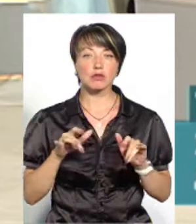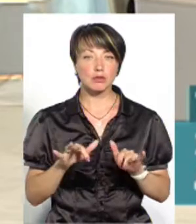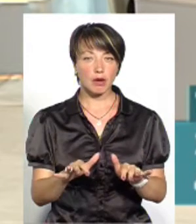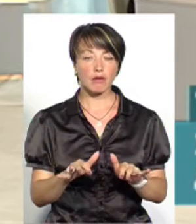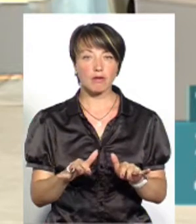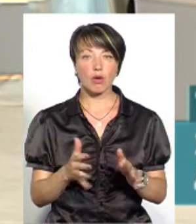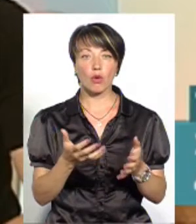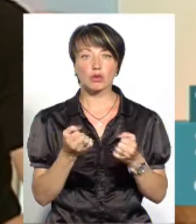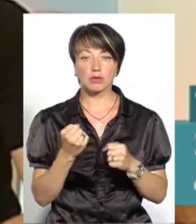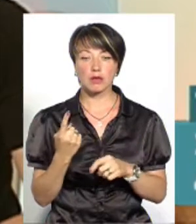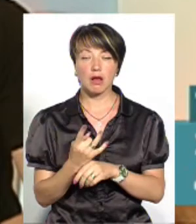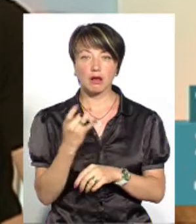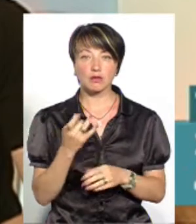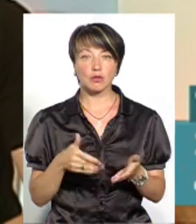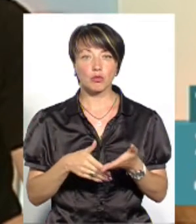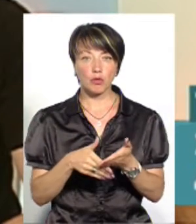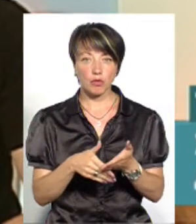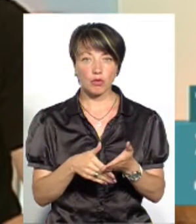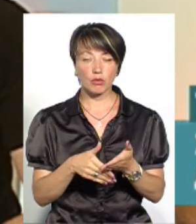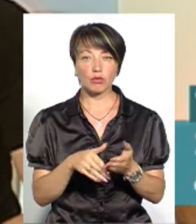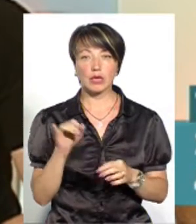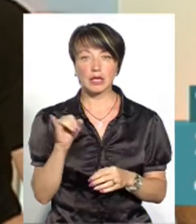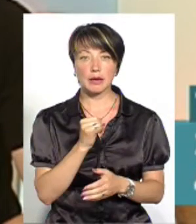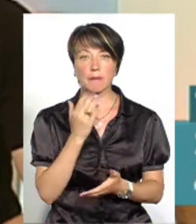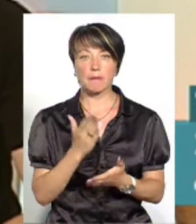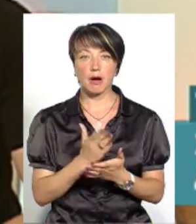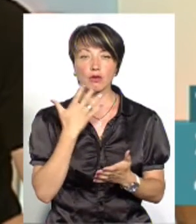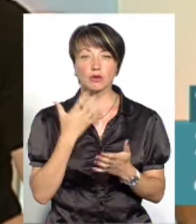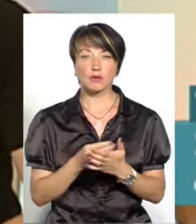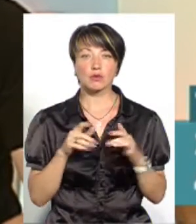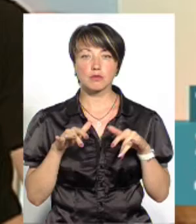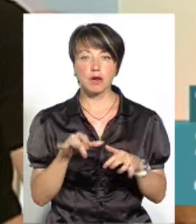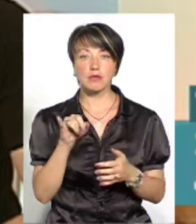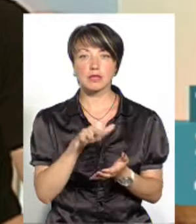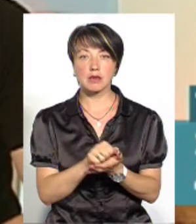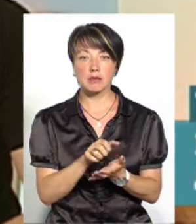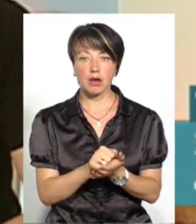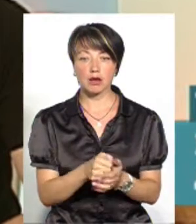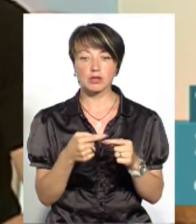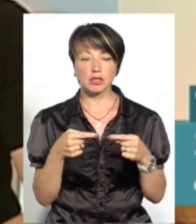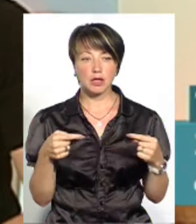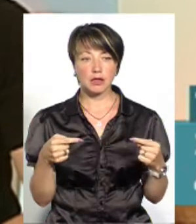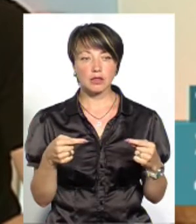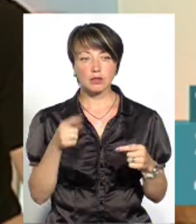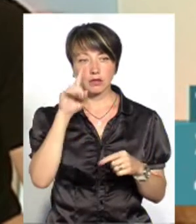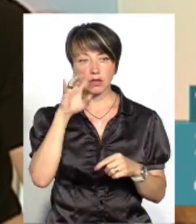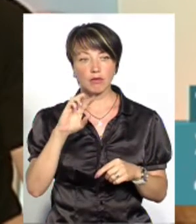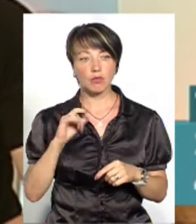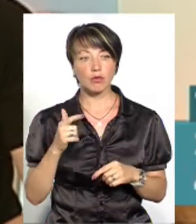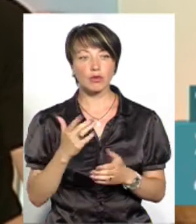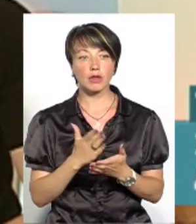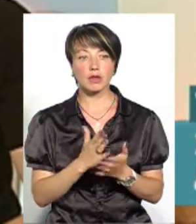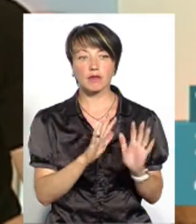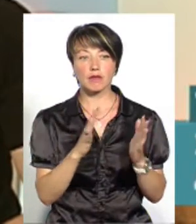допомогою служби. Вони отримали одноразову виплату допомоги по безробіттю, і вони мають свою справу і займаються нею. Слава Богу.